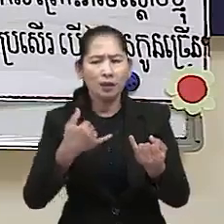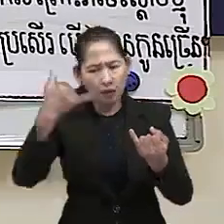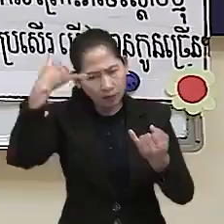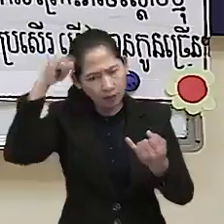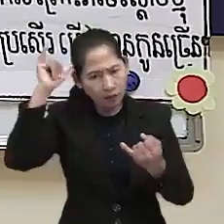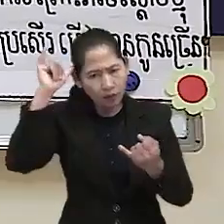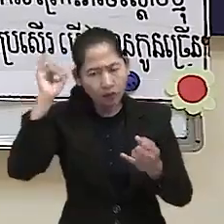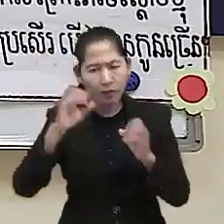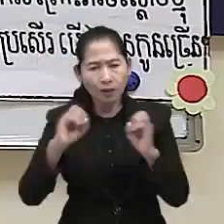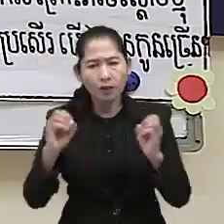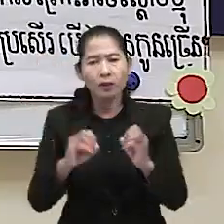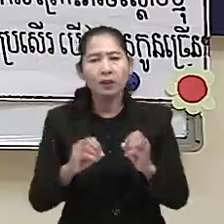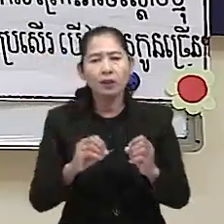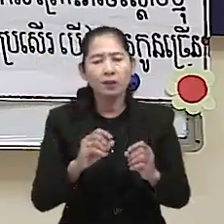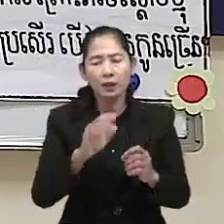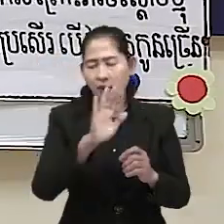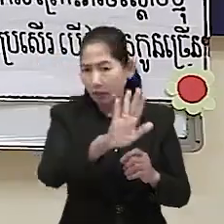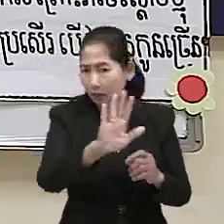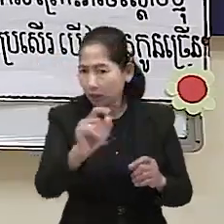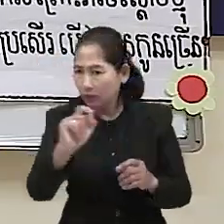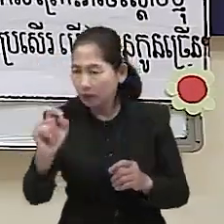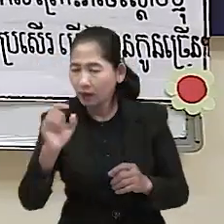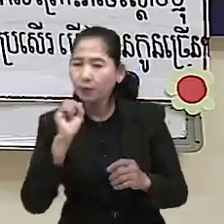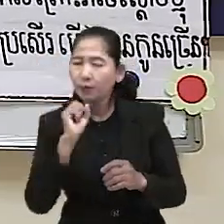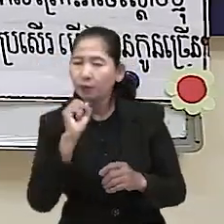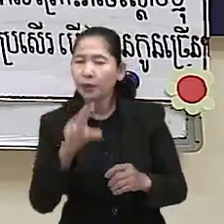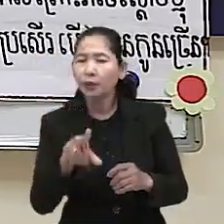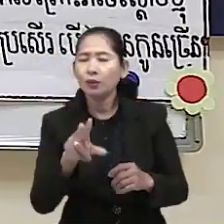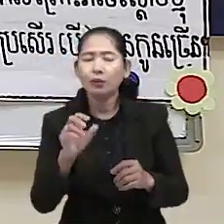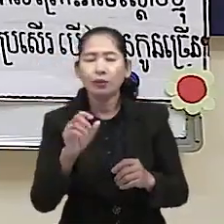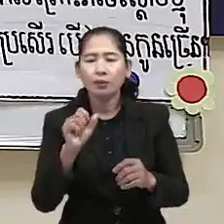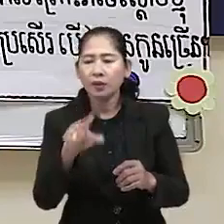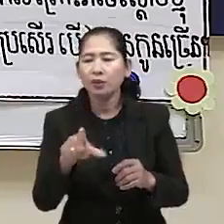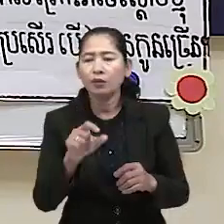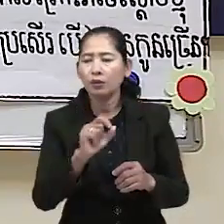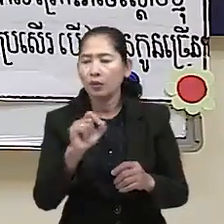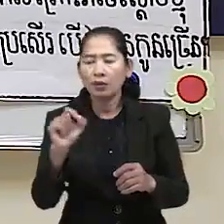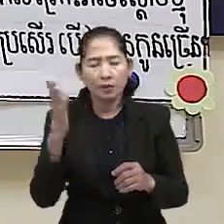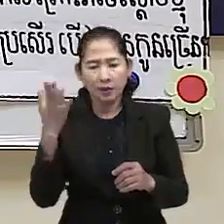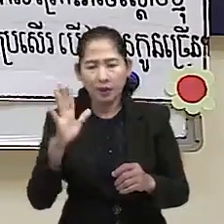កូនអត់បានទេណាចាអញ្ចឹងធ្វើម៉េចកូនត្រូវតែសរសេរ